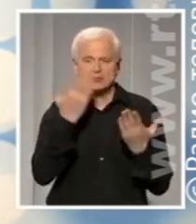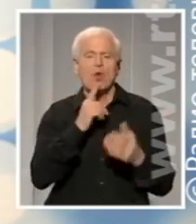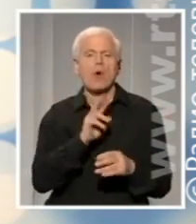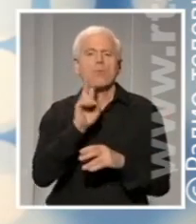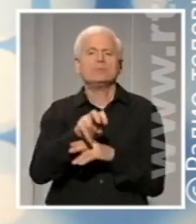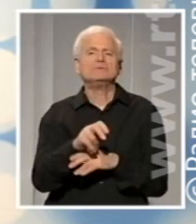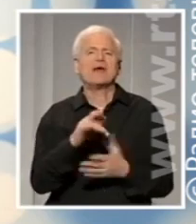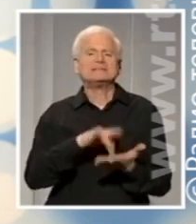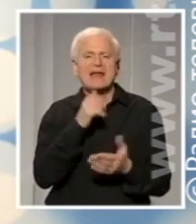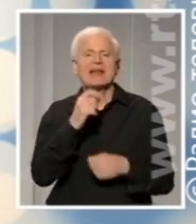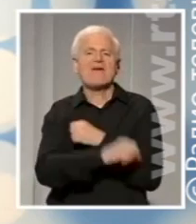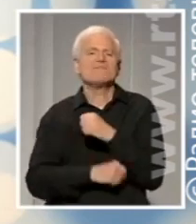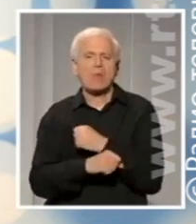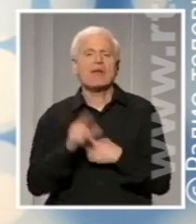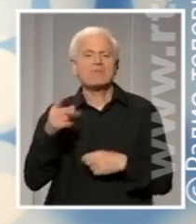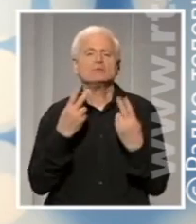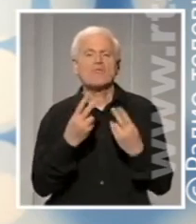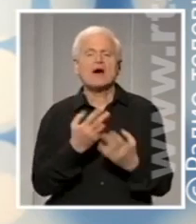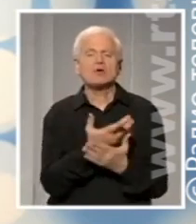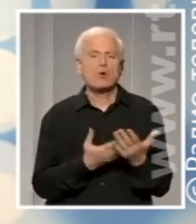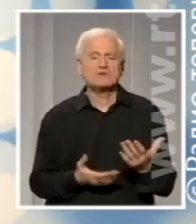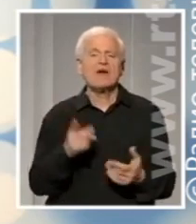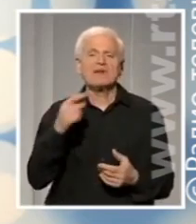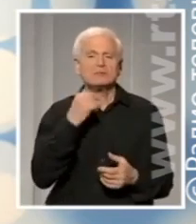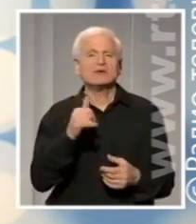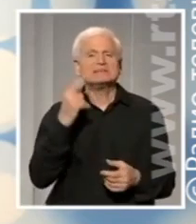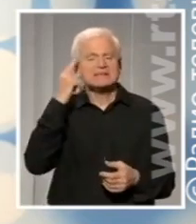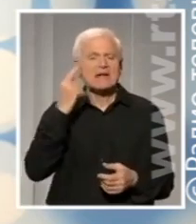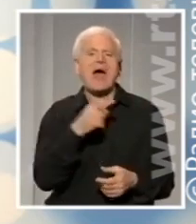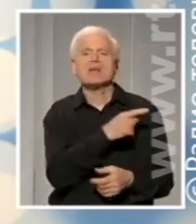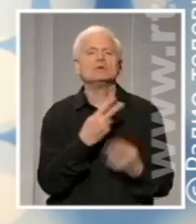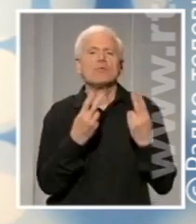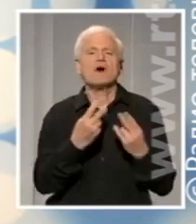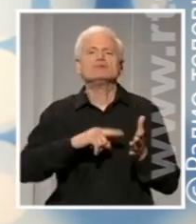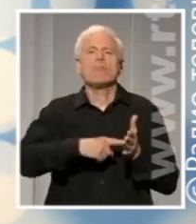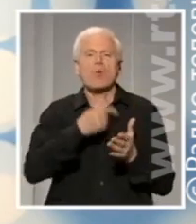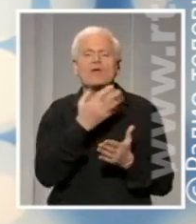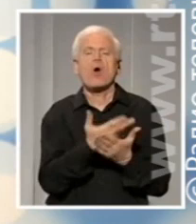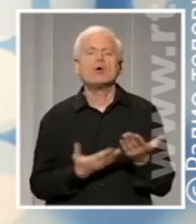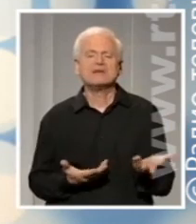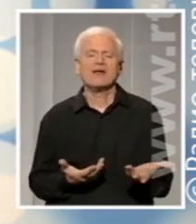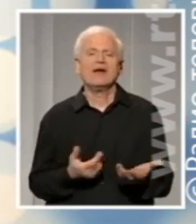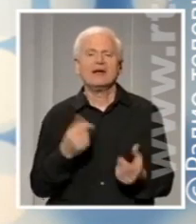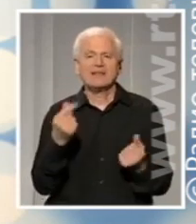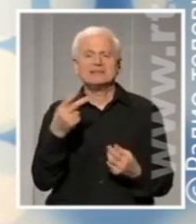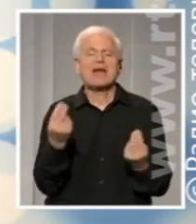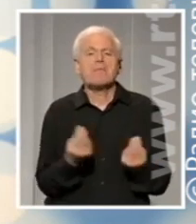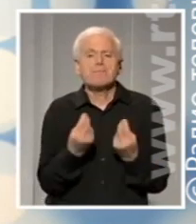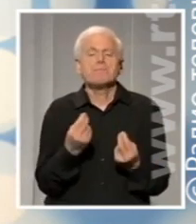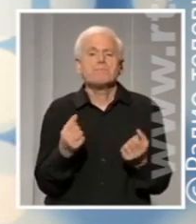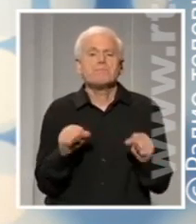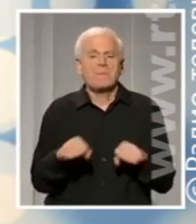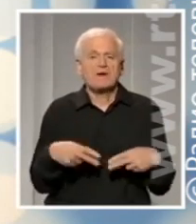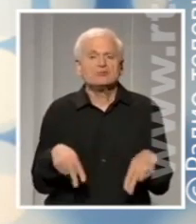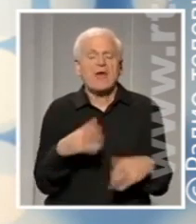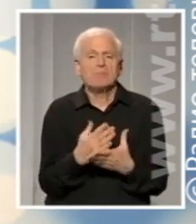srednje škole, njima su bitne ocene, iako vi kažete da je bitno znanje, njima su bitne i ocene i bodovi. Da li se plašite da će biti zloupotreba? I da li ćete se